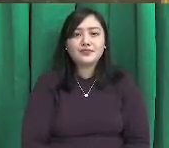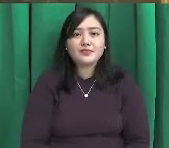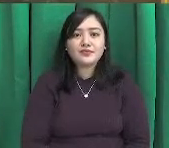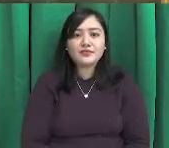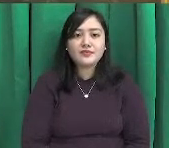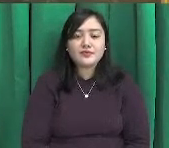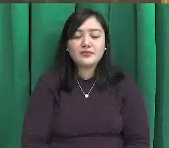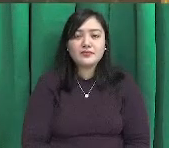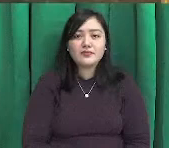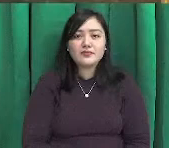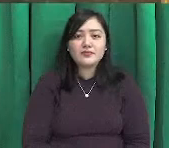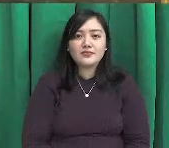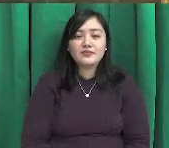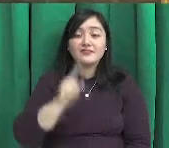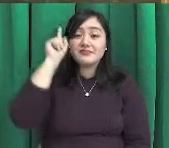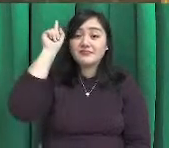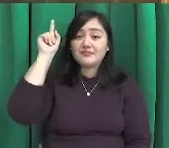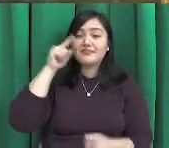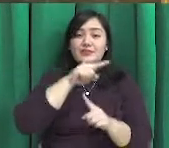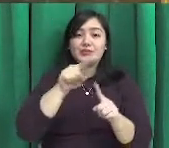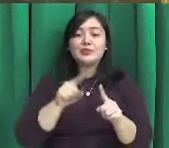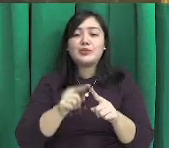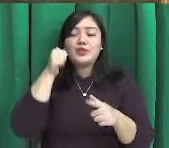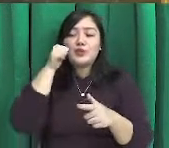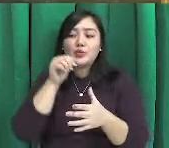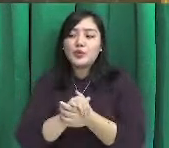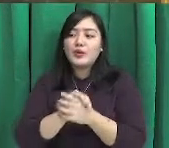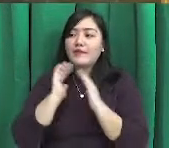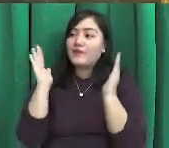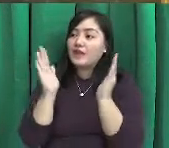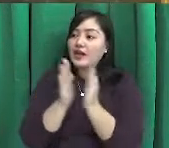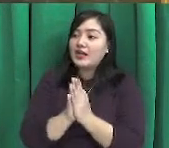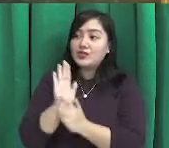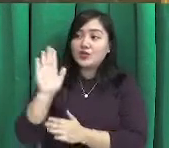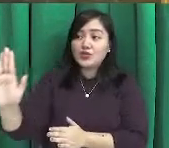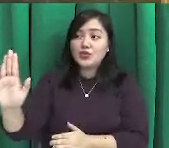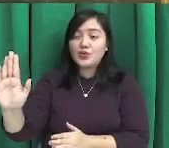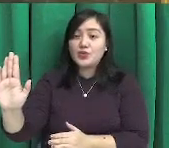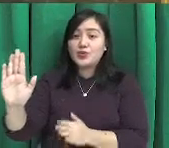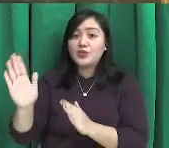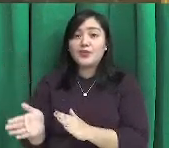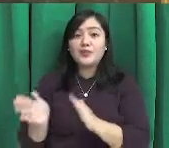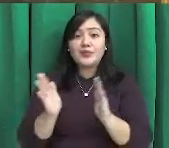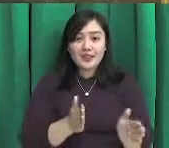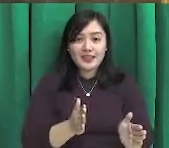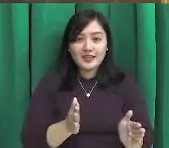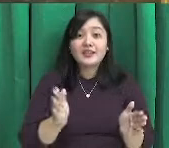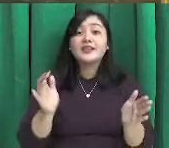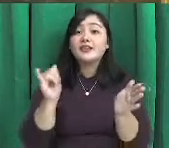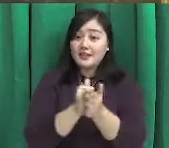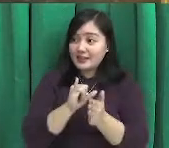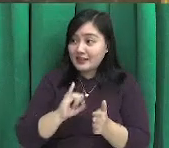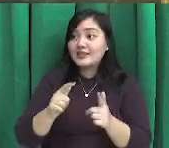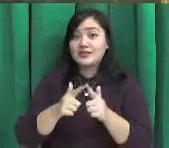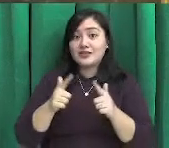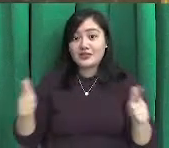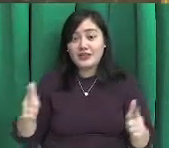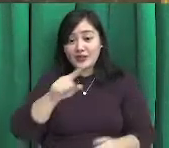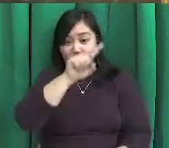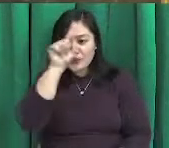No? Pagka nagtanong ang wife ninyo, mga kapatid, kung anong plano niyo, yan ang napakagandang tanong. Amen. Alam mo kung